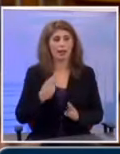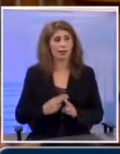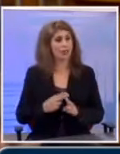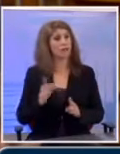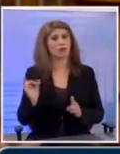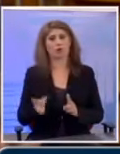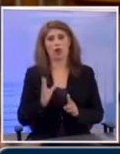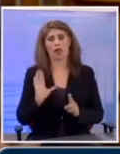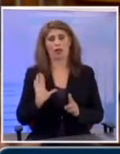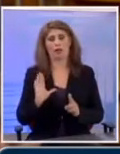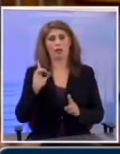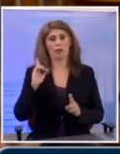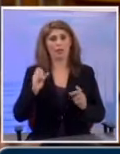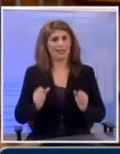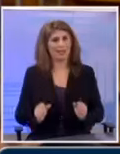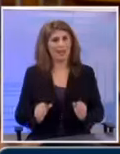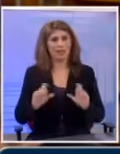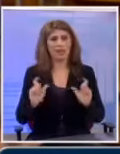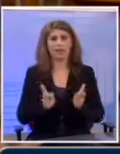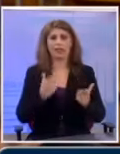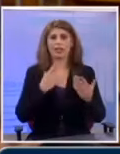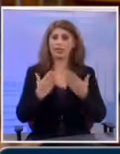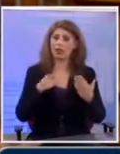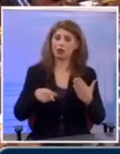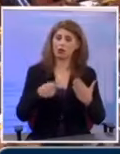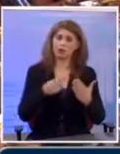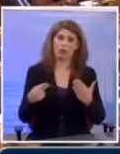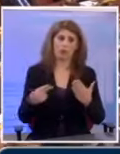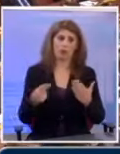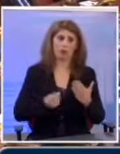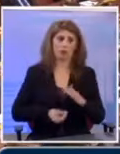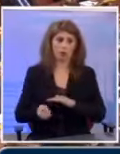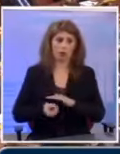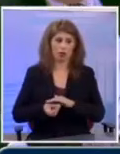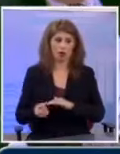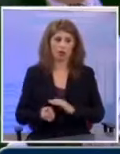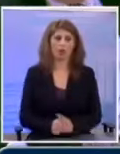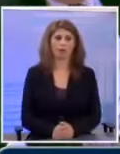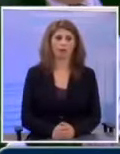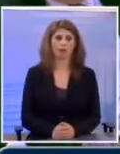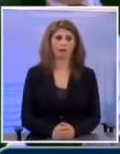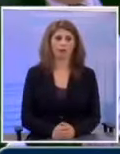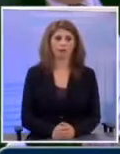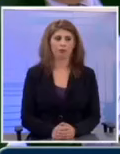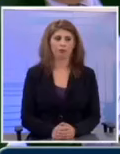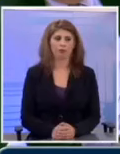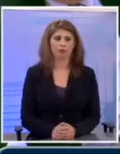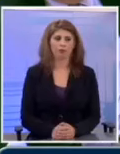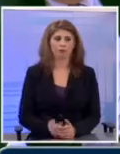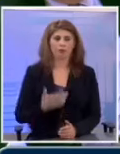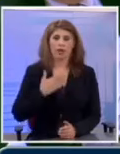τουλάχιστον μία στάση εθνικής συνεννόησης σε αυτό το θέμα. Θέλω όμως να σας πω με